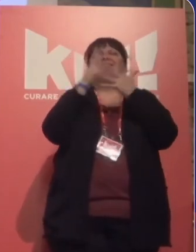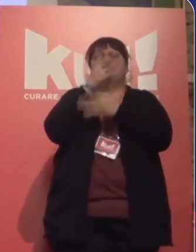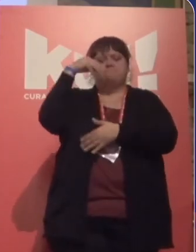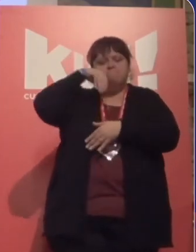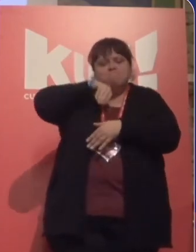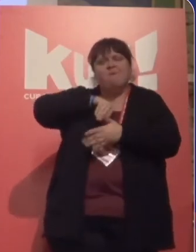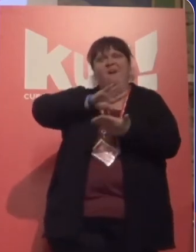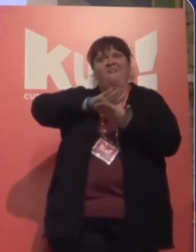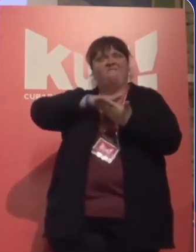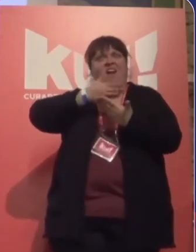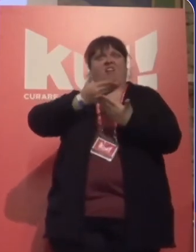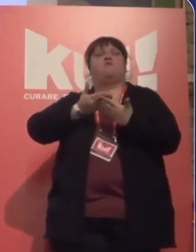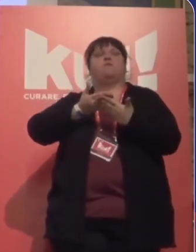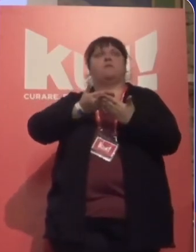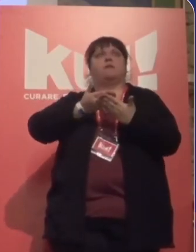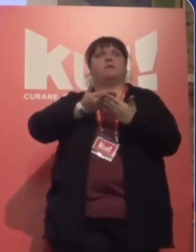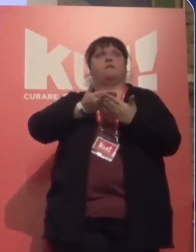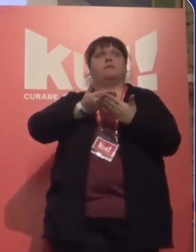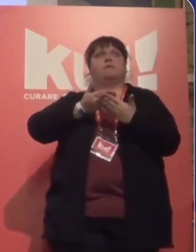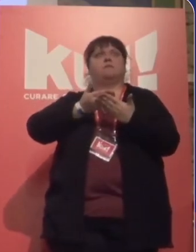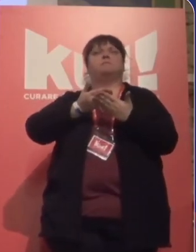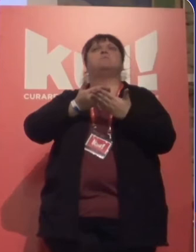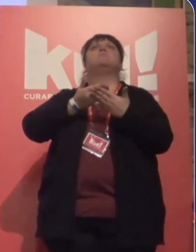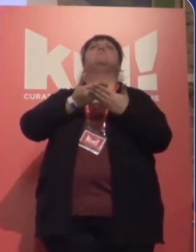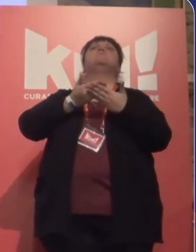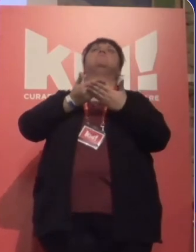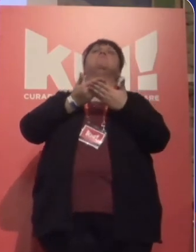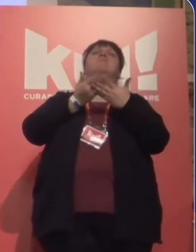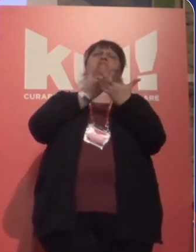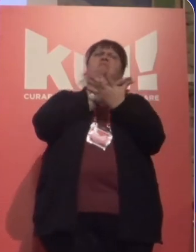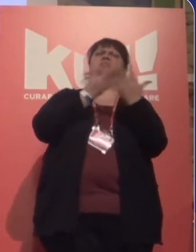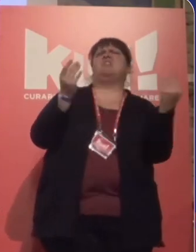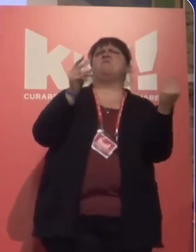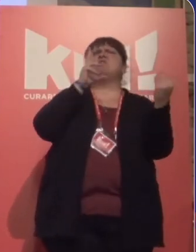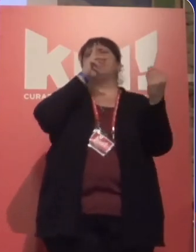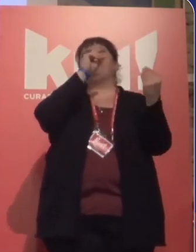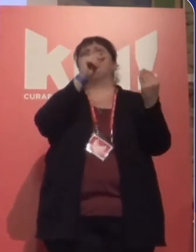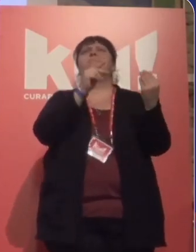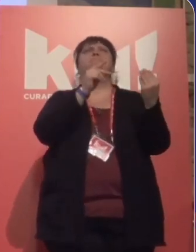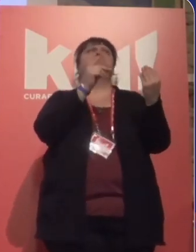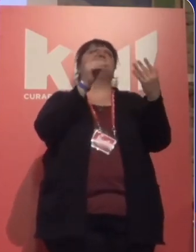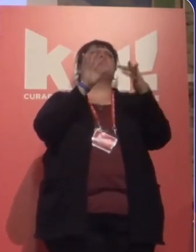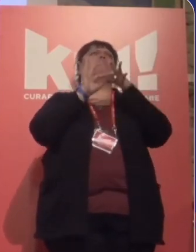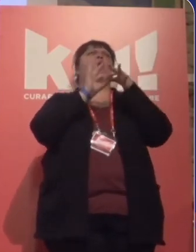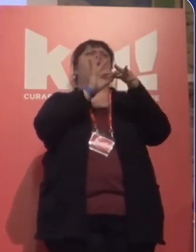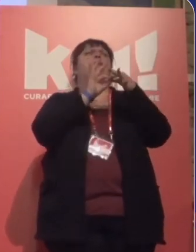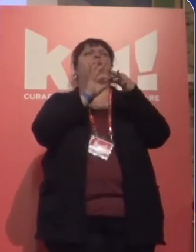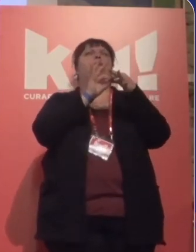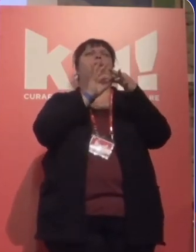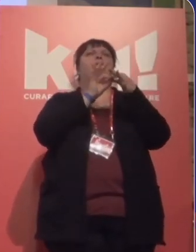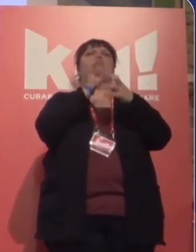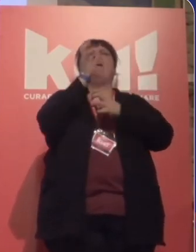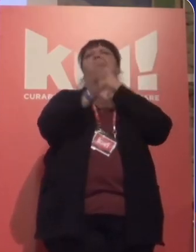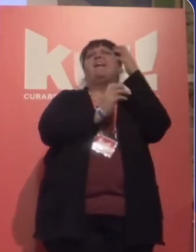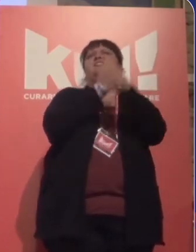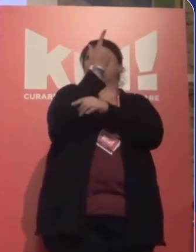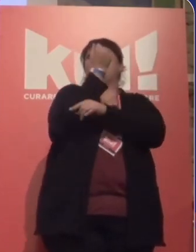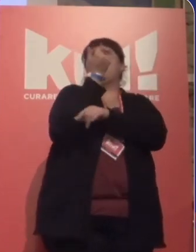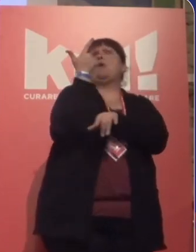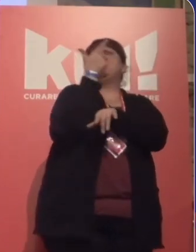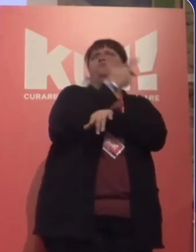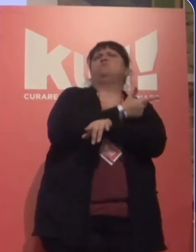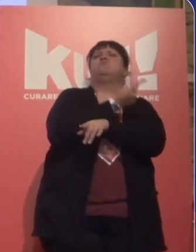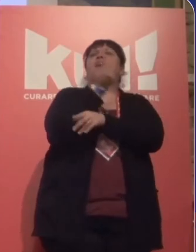spesso si è detto si è fatto in relazione alle grandi crisi economiche e sociali finanziarie degli anni 2000 che